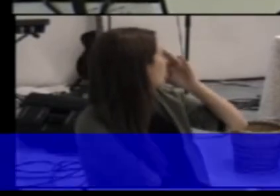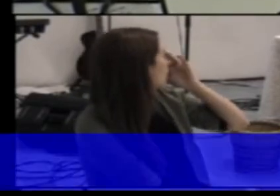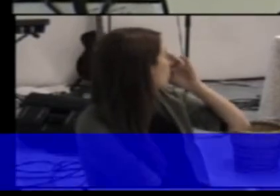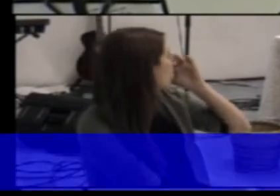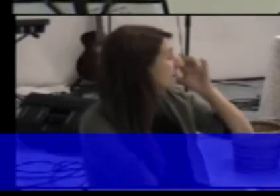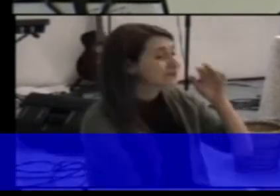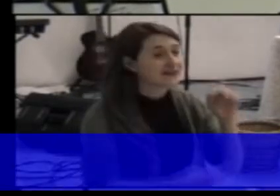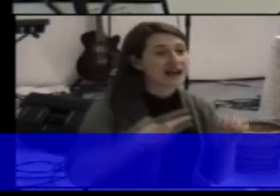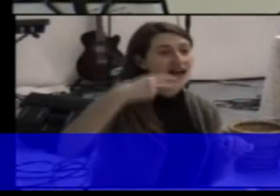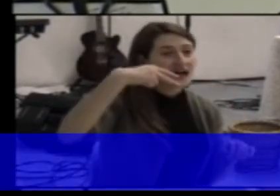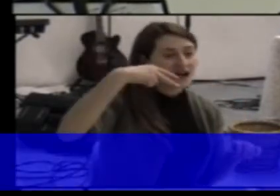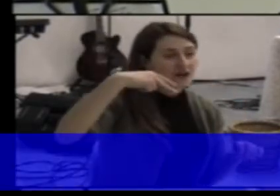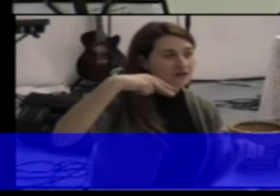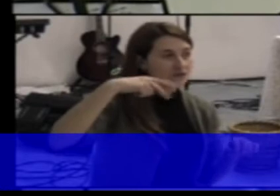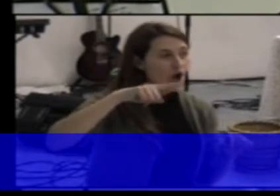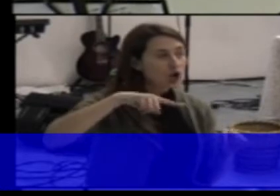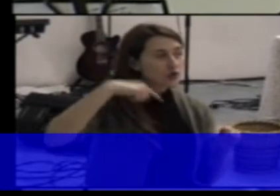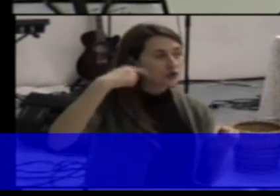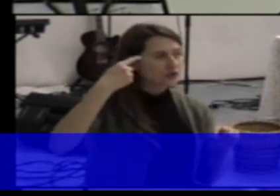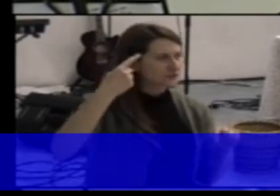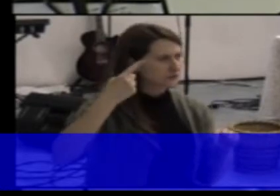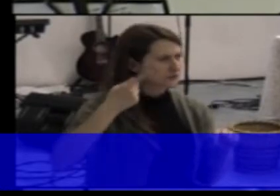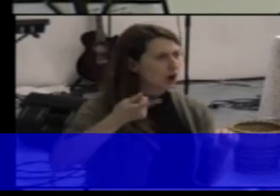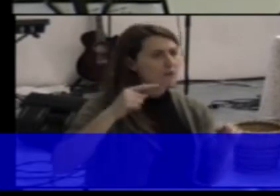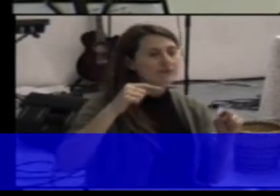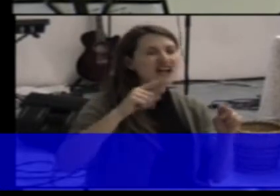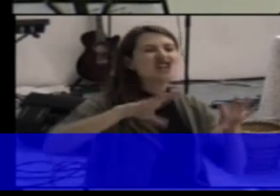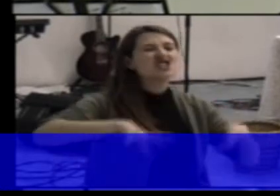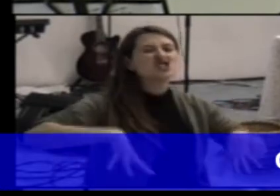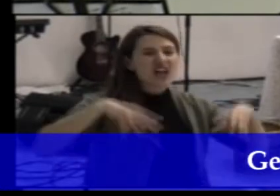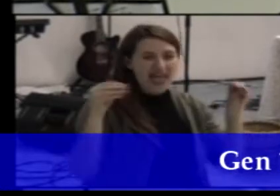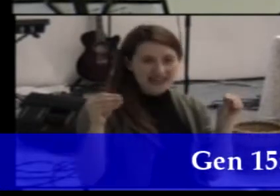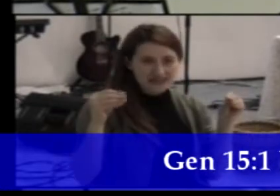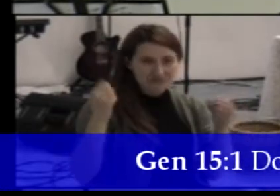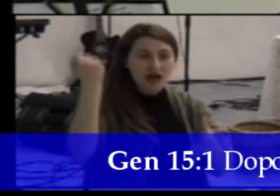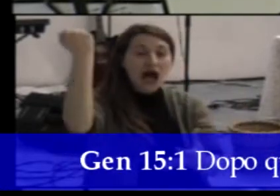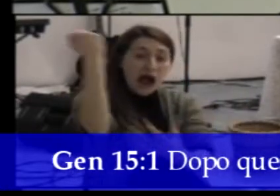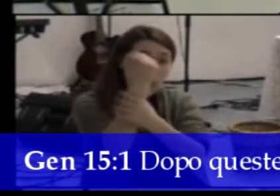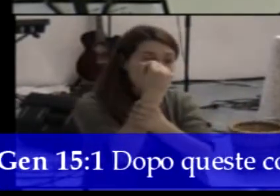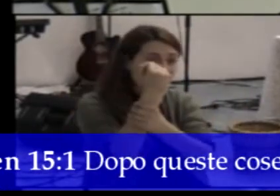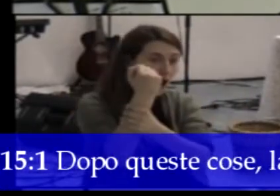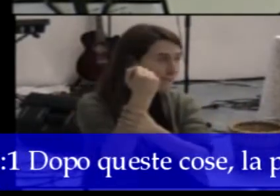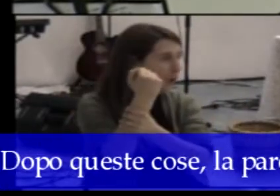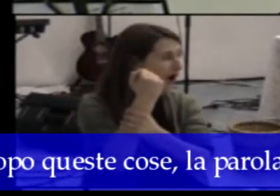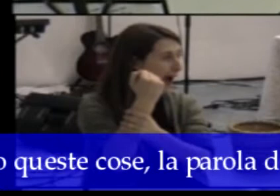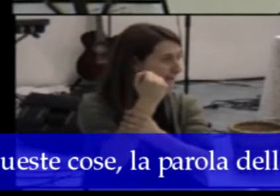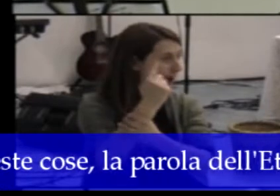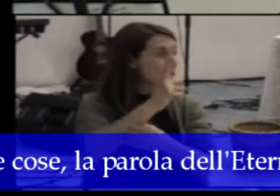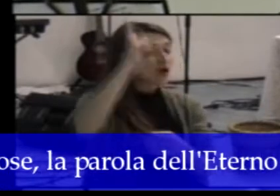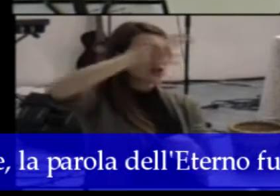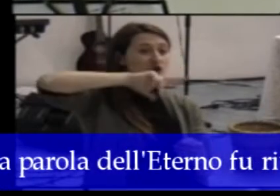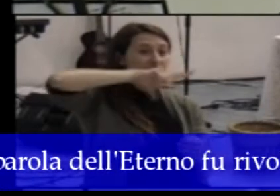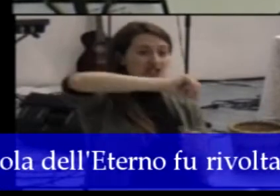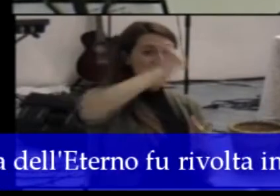Dopo queste cose, la parola dell'Eterno fu rivolta in visione ad Abramo, dicendo: non temere, Abramo, io sono il tuo scudo e la